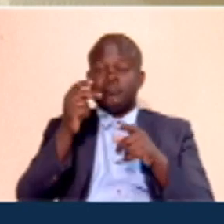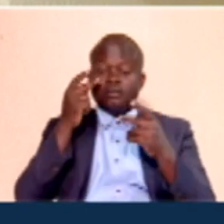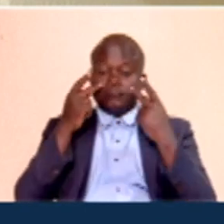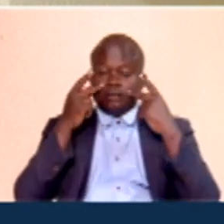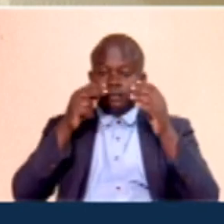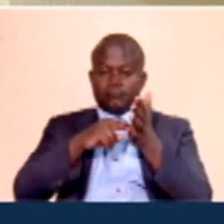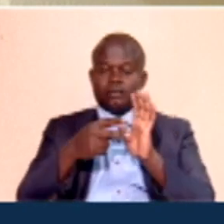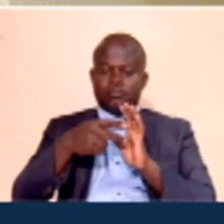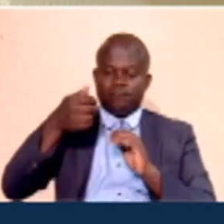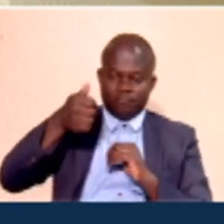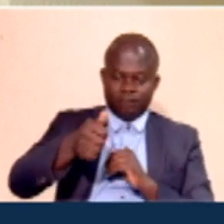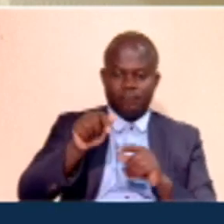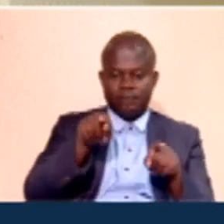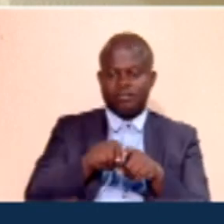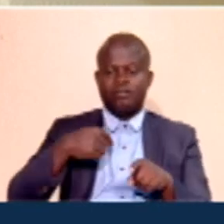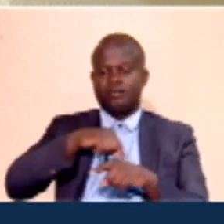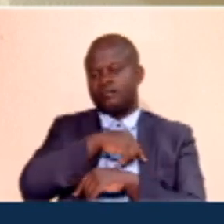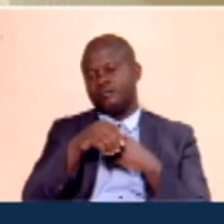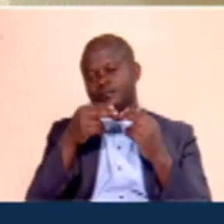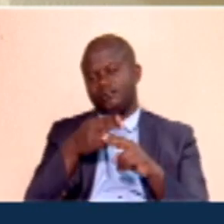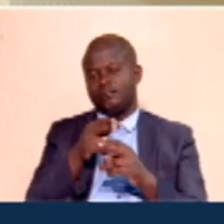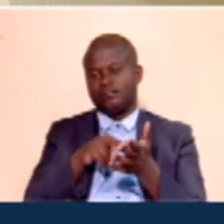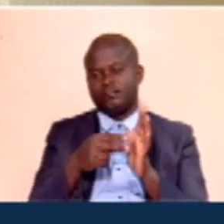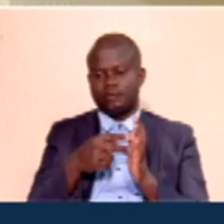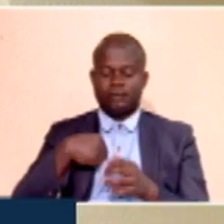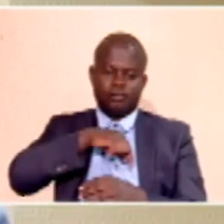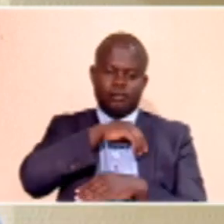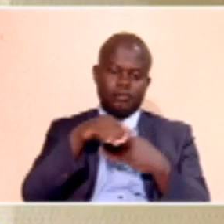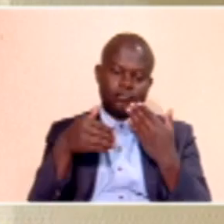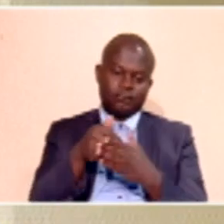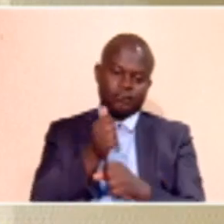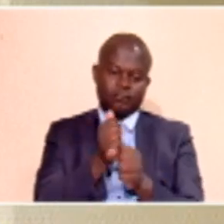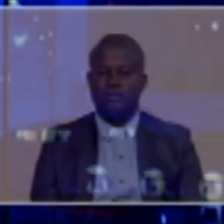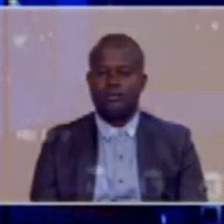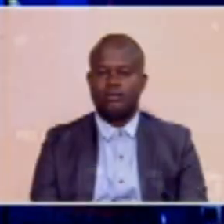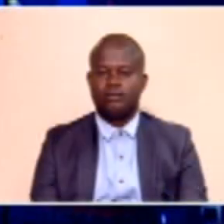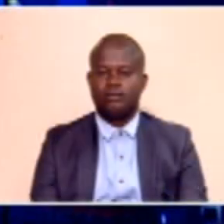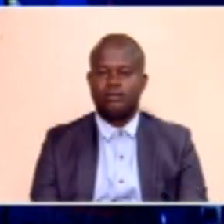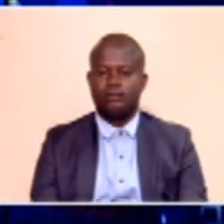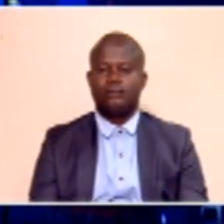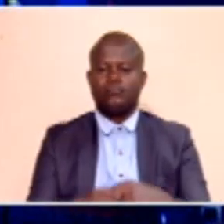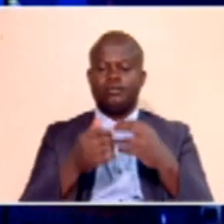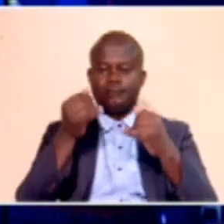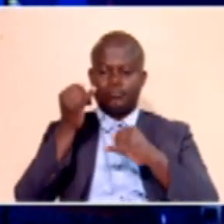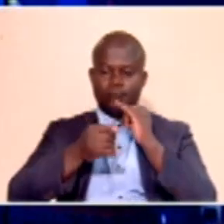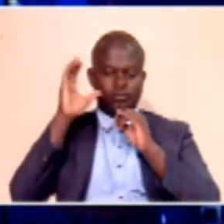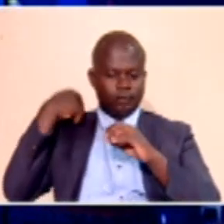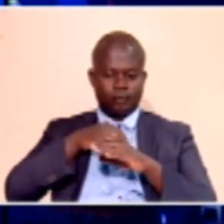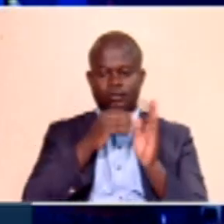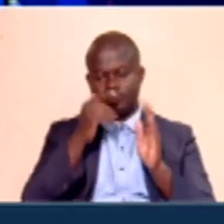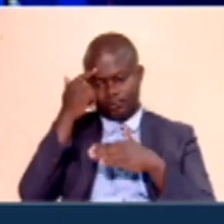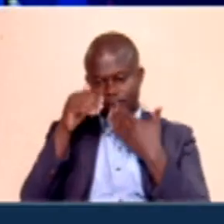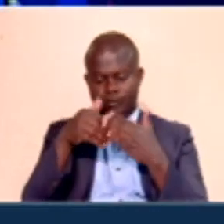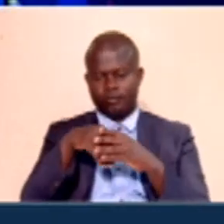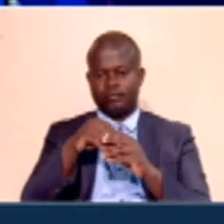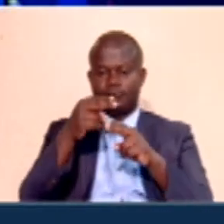mushinga ari umushinga wabo nkuko natwe twita ko ari umushinga wacu si twenyine kandi tuzakorana n'umujyi wa Kigali Naha dusoreje amakuru twe twabateguriye